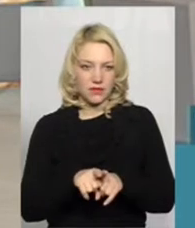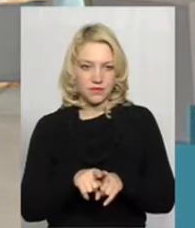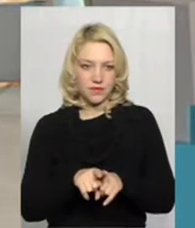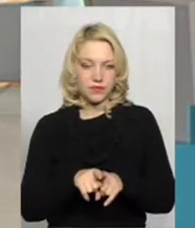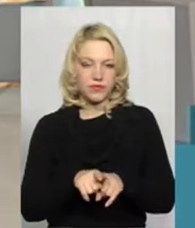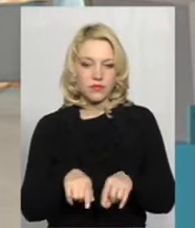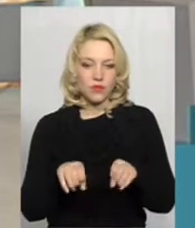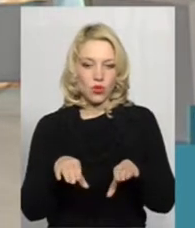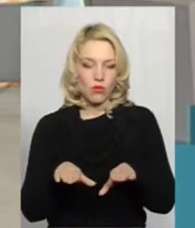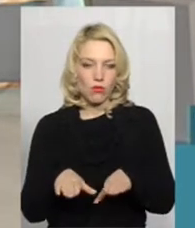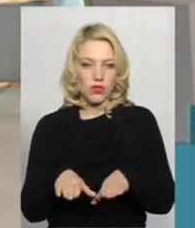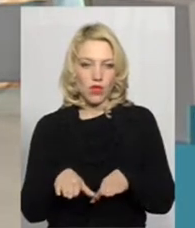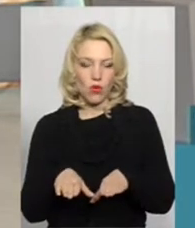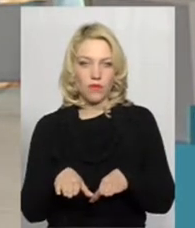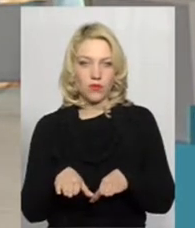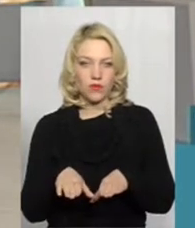винесено постанову в